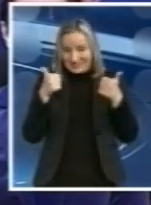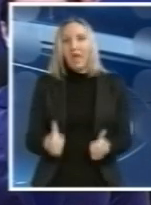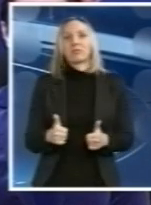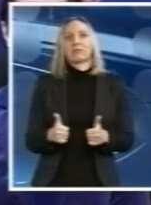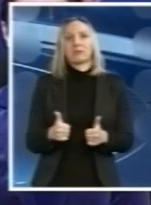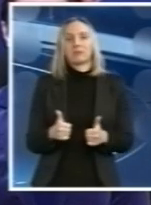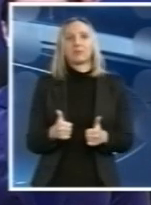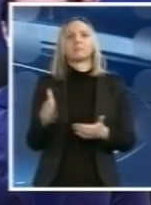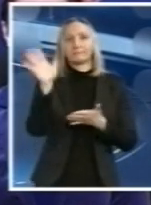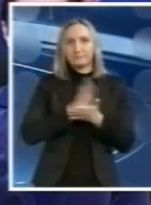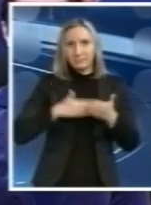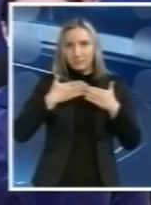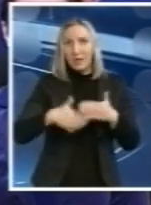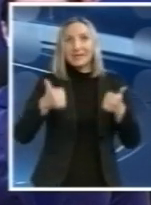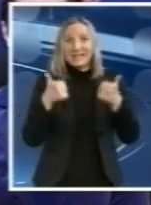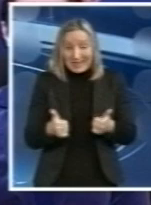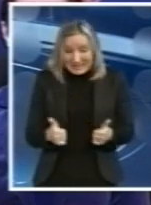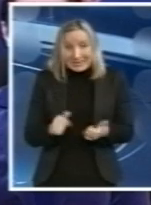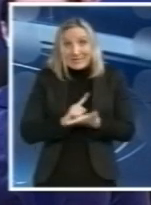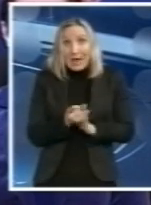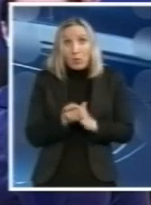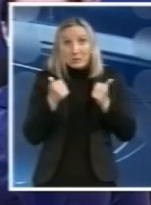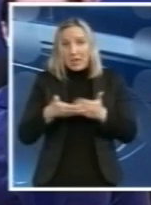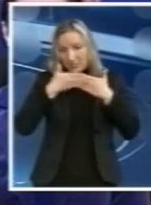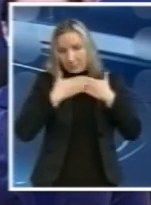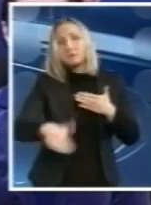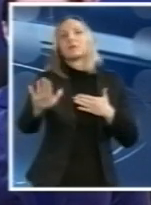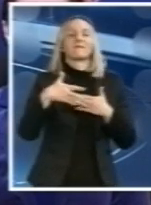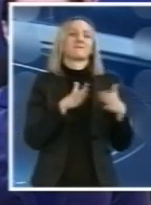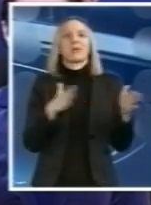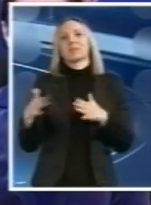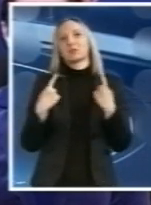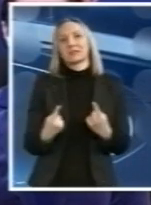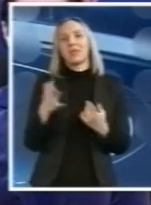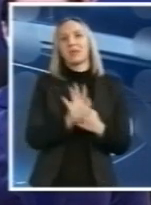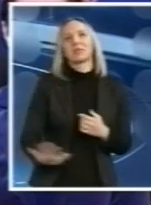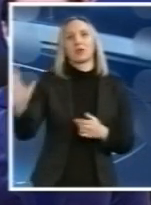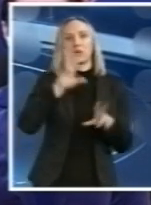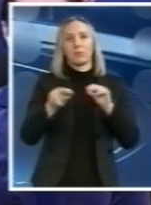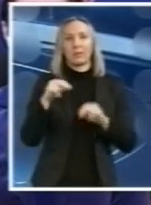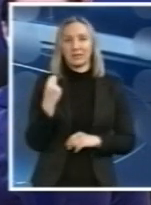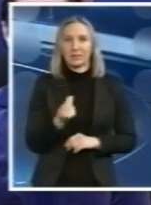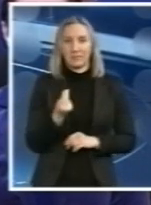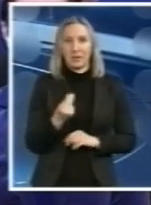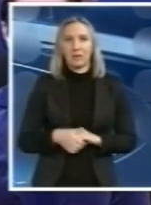trenutku. Dakle, od ovog sekunda imamo vanredno stanje na teritoriji Republike